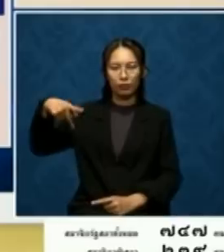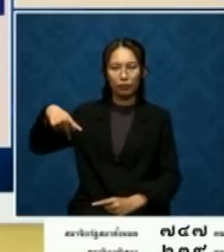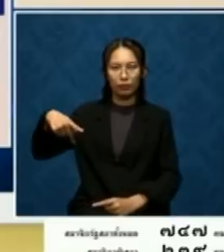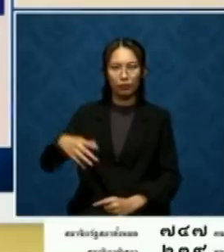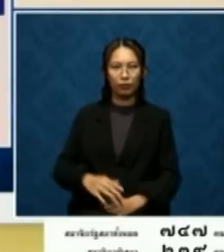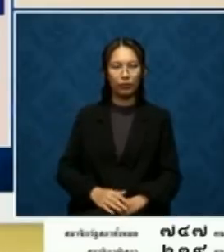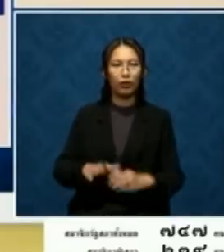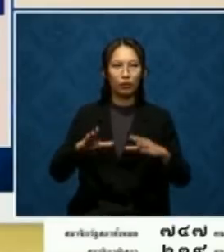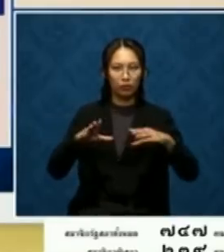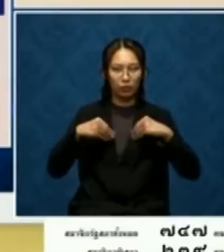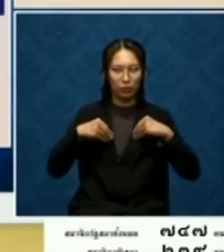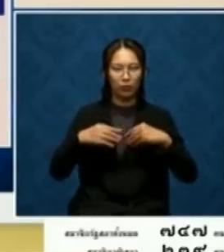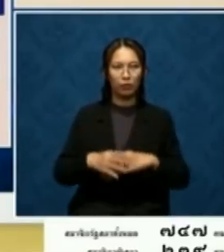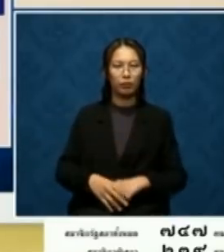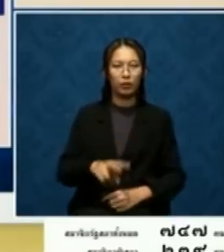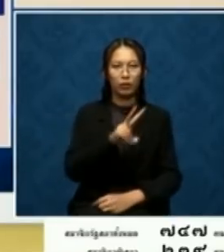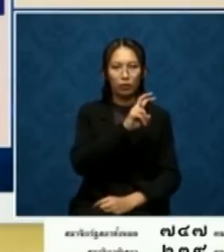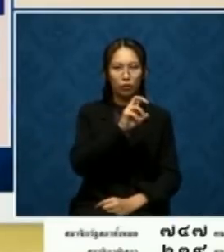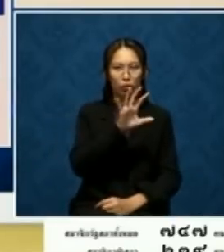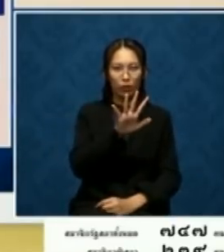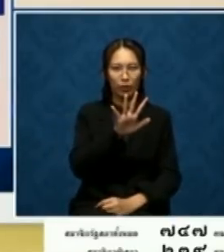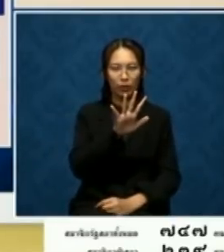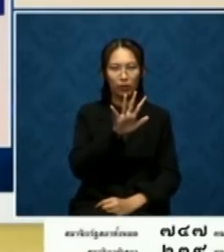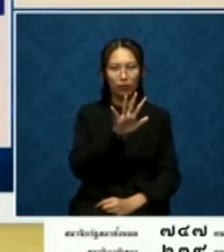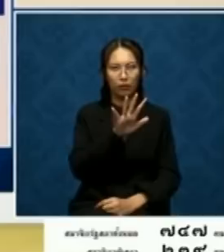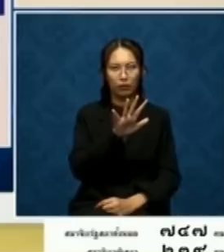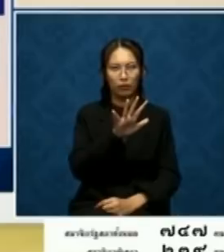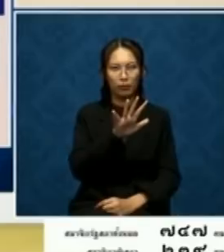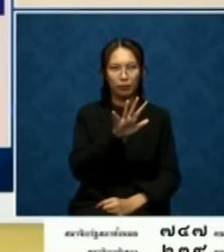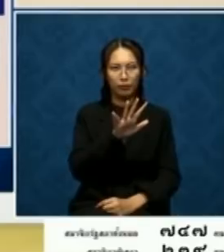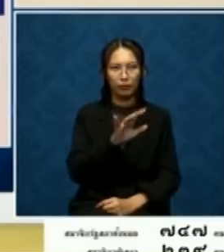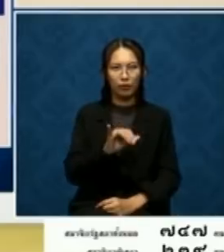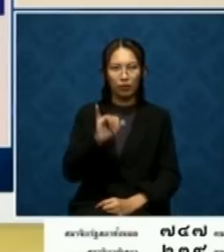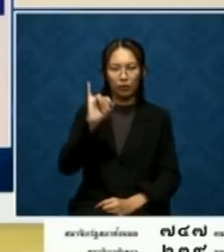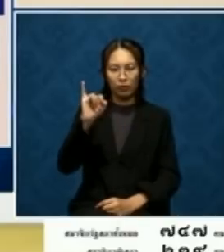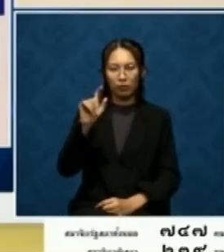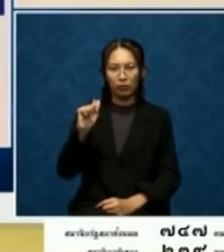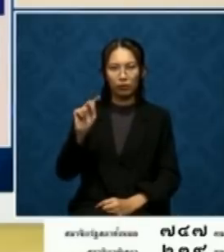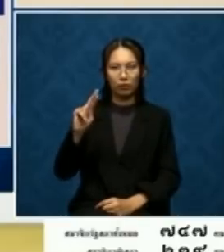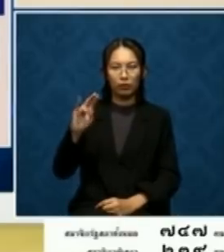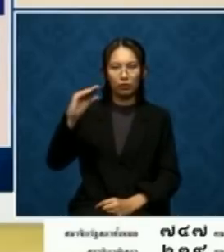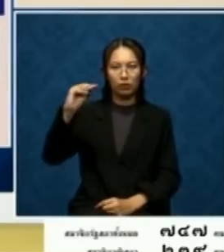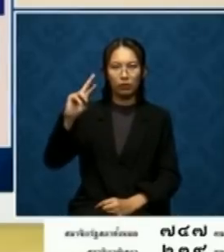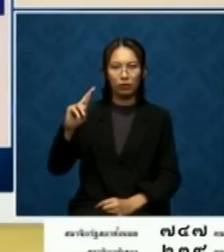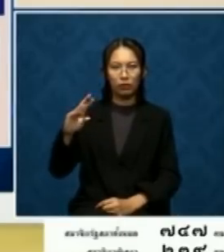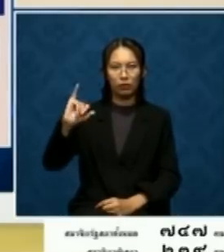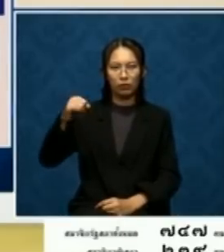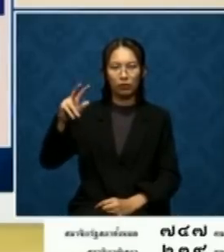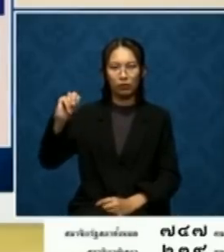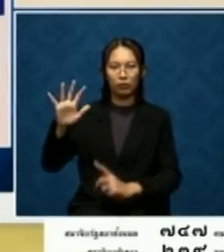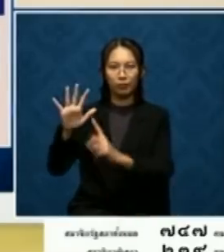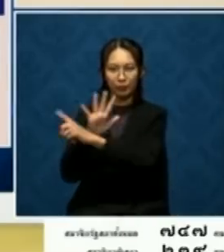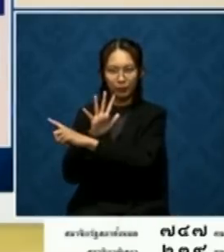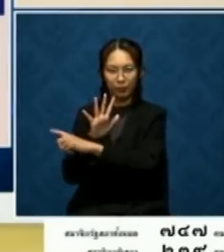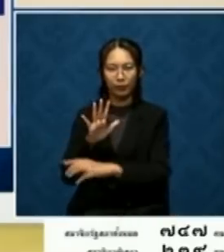ในเรื่องไหนต้องดูถ้าเป็นการทำงานในเรื่องรายวันน ะ ผมว่าพรรคการเมืองเนี่ยเขาปณีปนอมมันได้นักการเมืองเขาปณีปนอมเขาพูดคุยกันได้